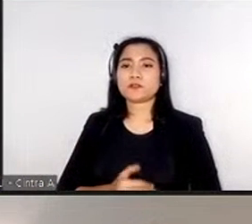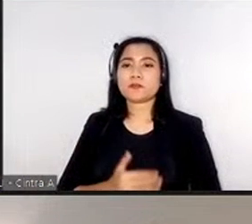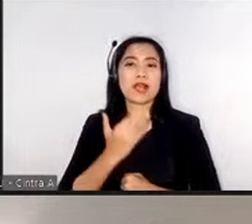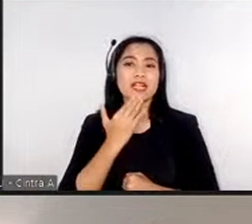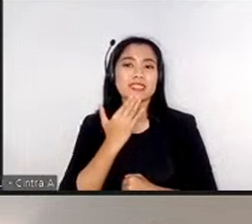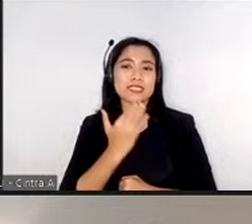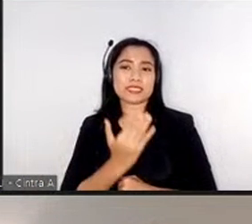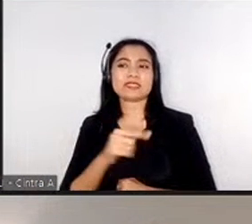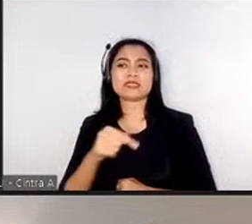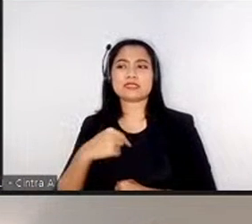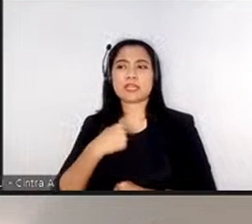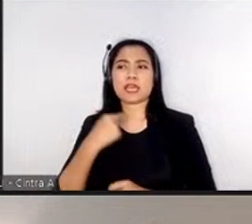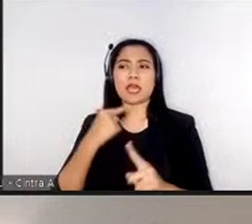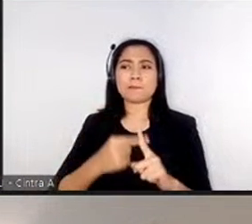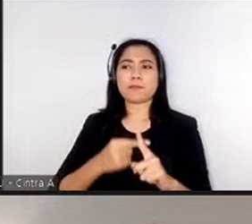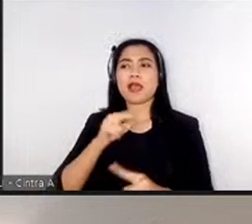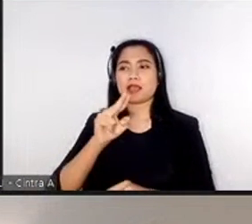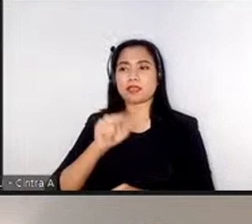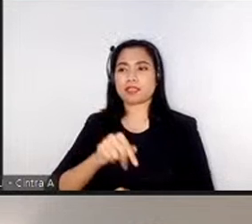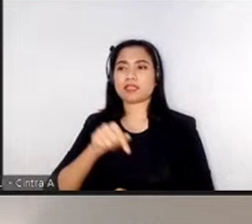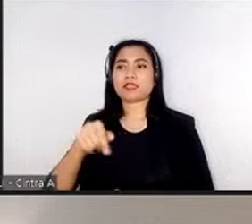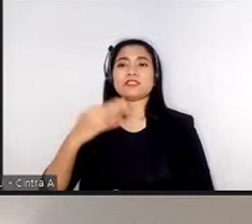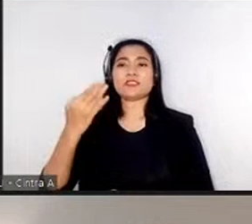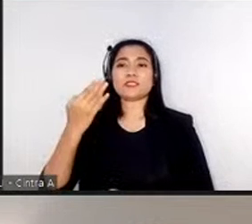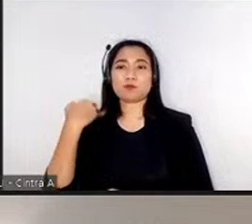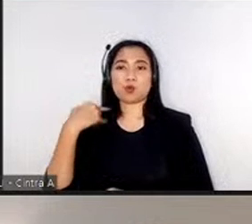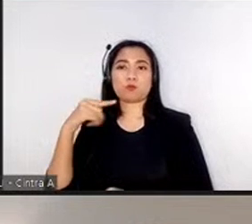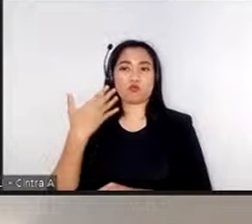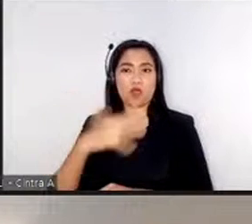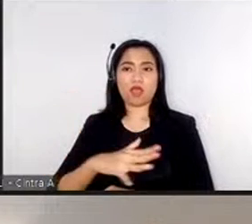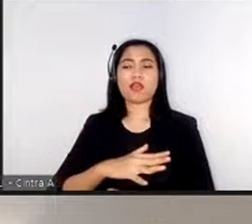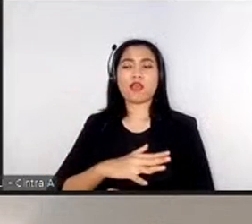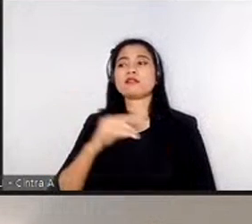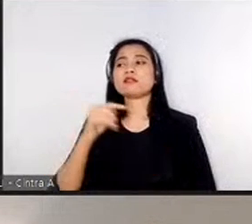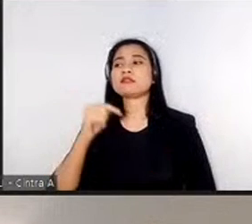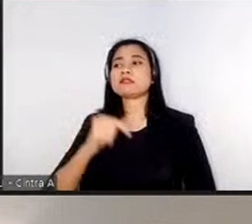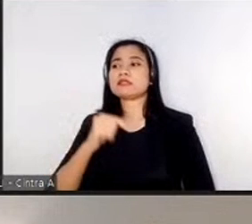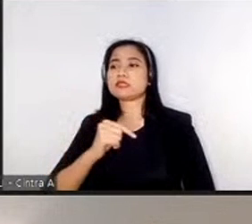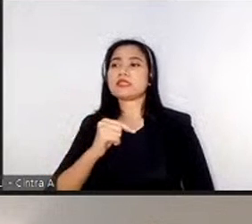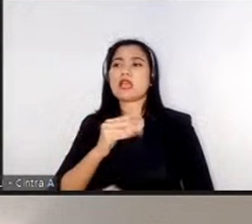yang dikatakan oleh pembicara sebelumnya saya rasa titik awalnya di sini